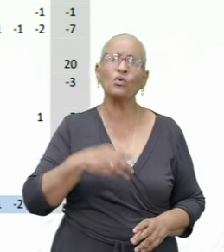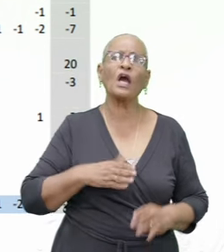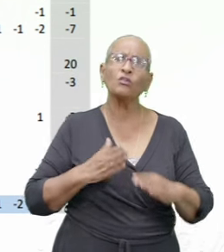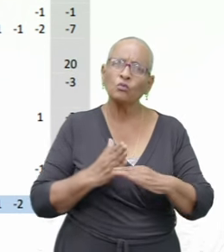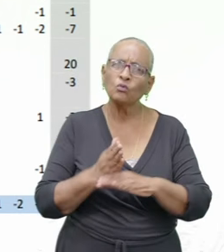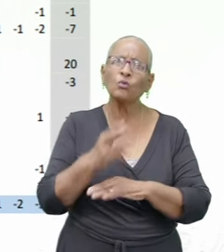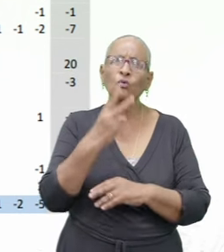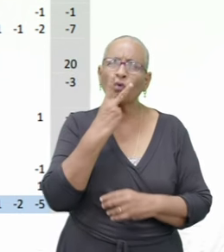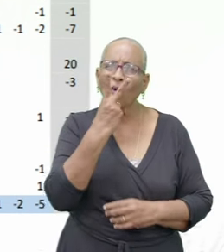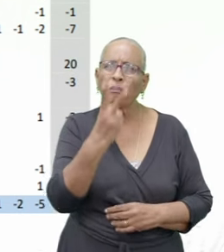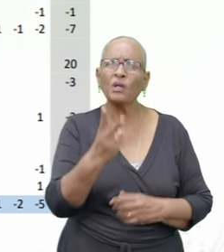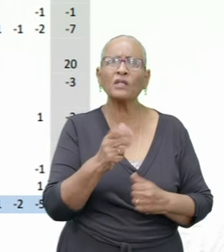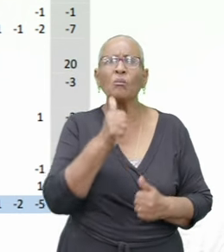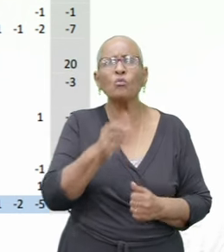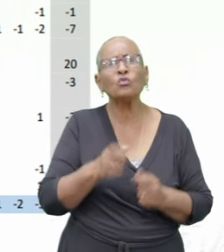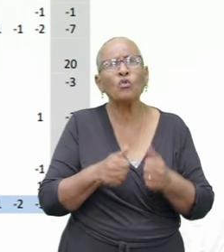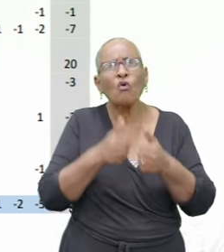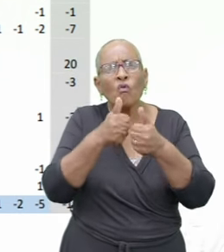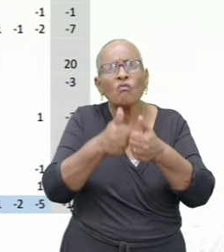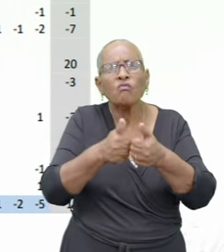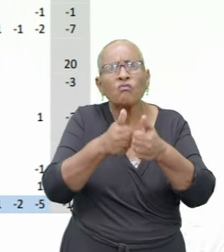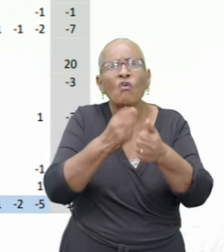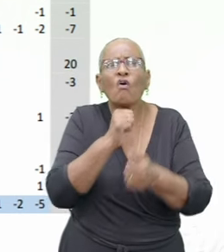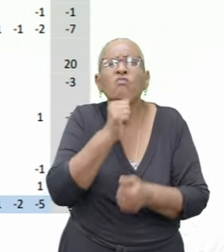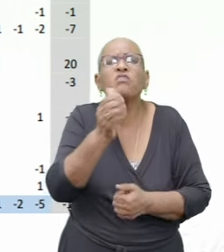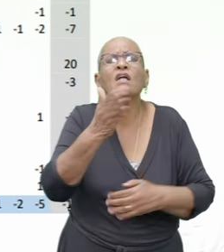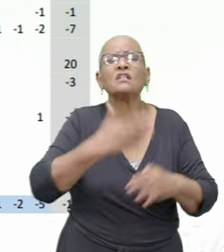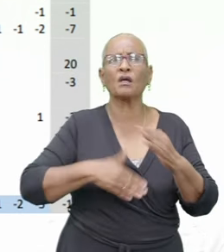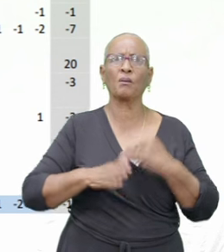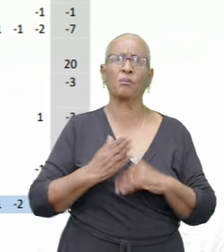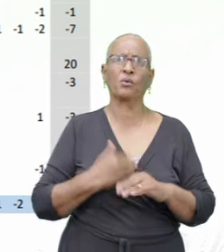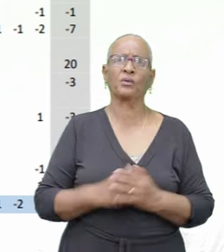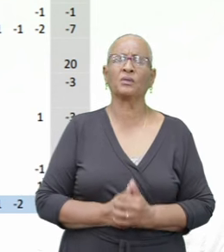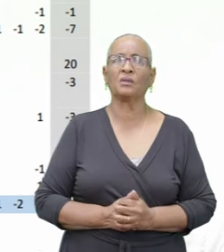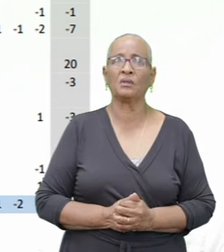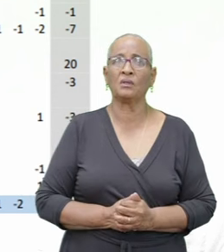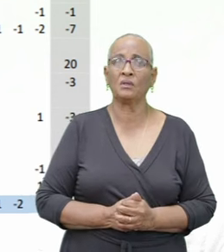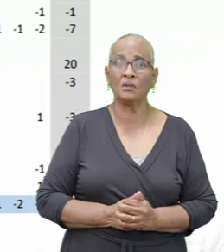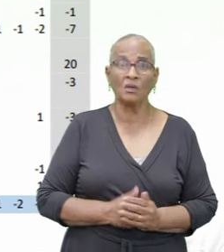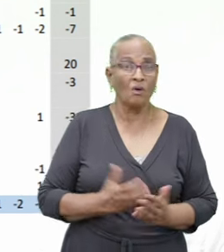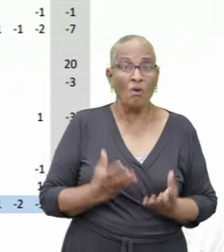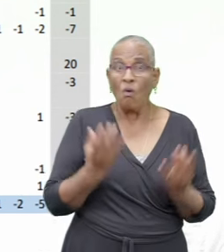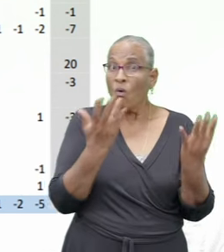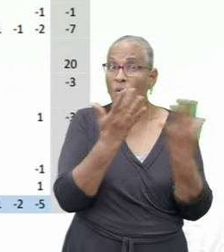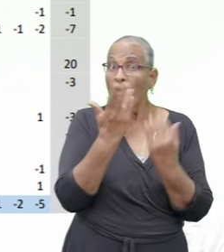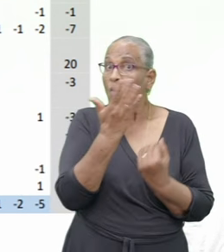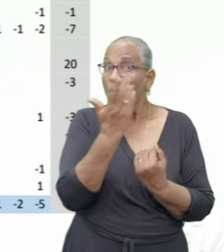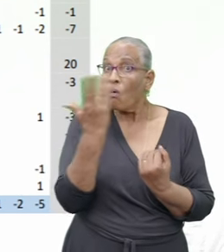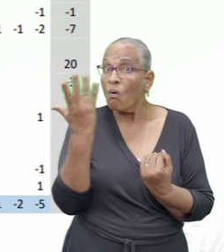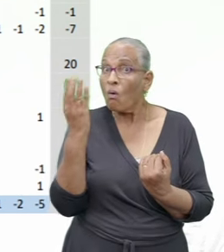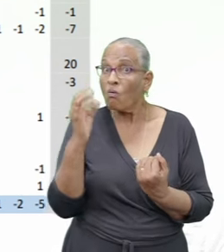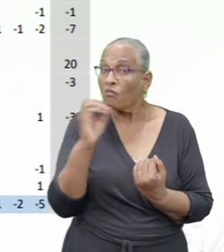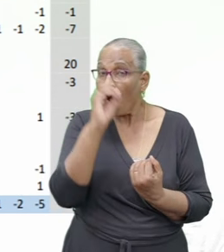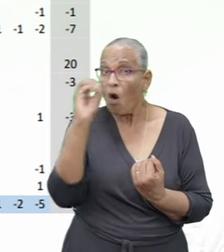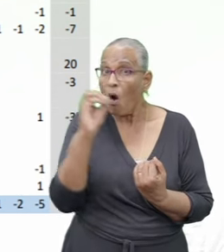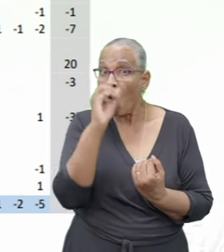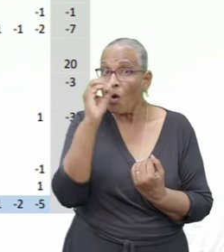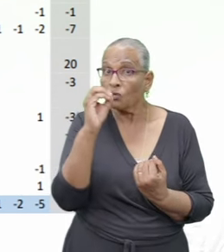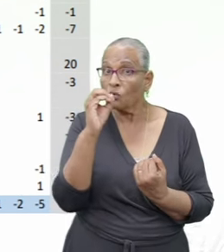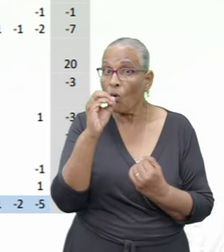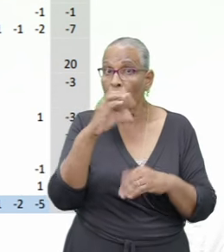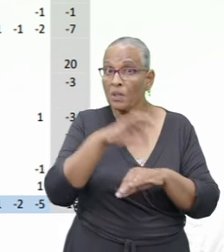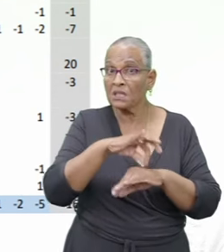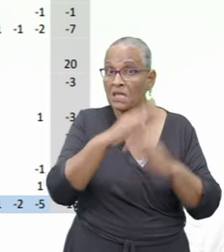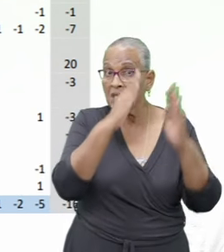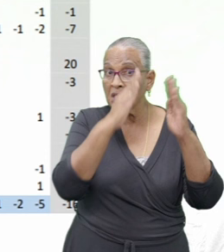het volgen. Ik kan u nu niet zeggen hoeveel verpleegkundigen in oktober vertrekken. En ik kan u dat pas zeggen als ze al